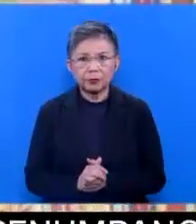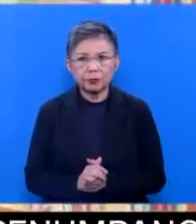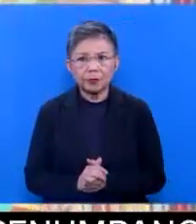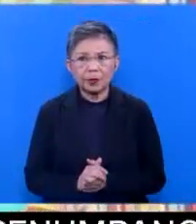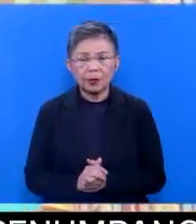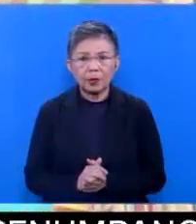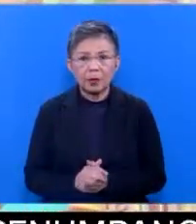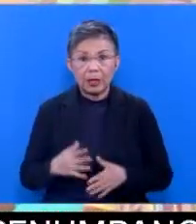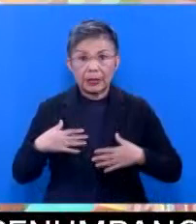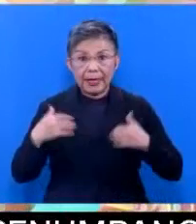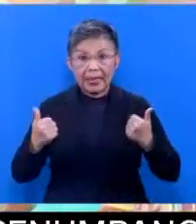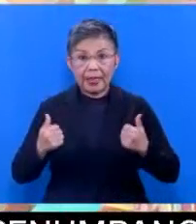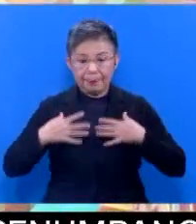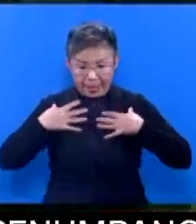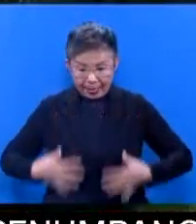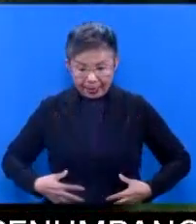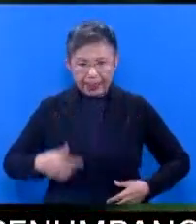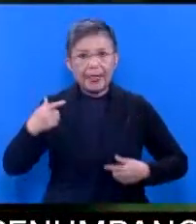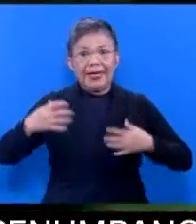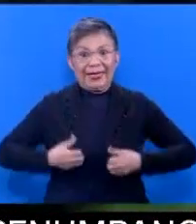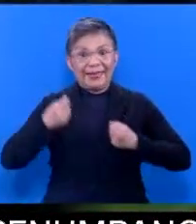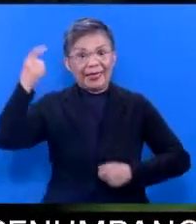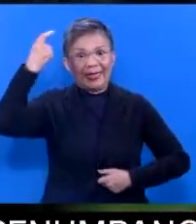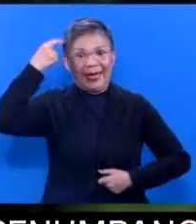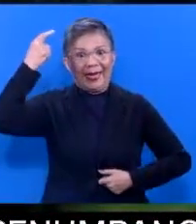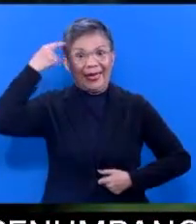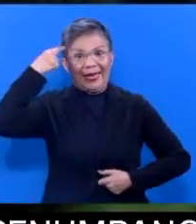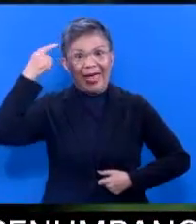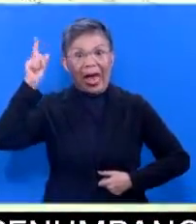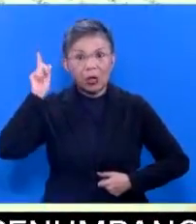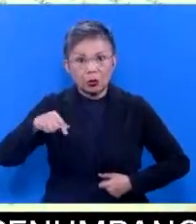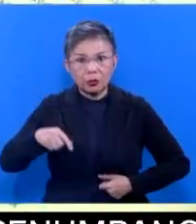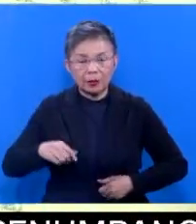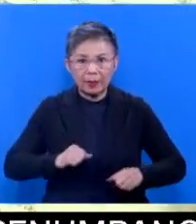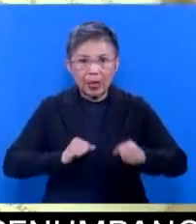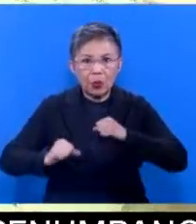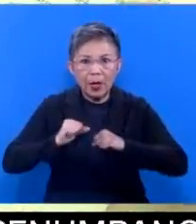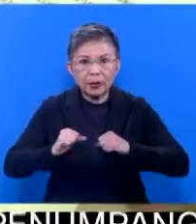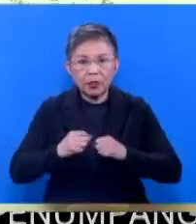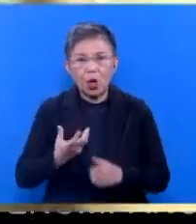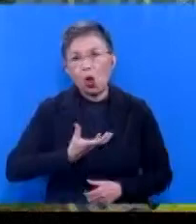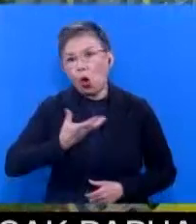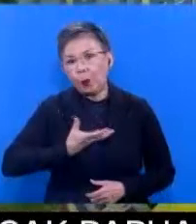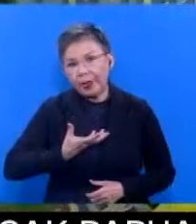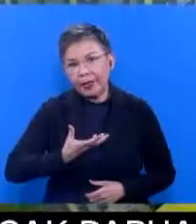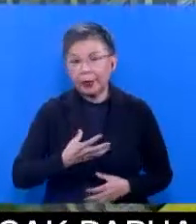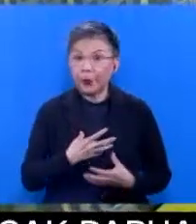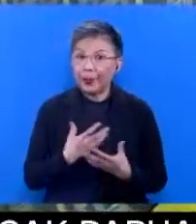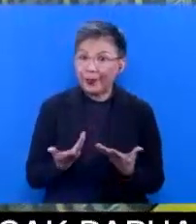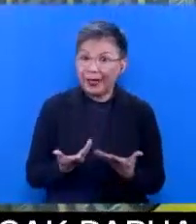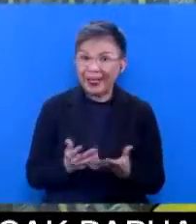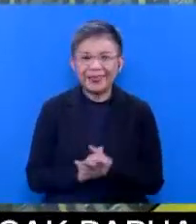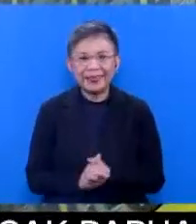Tidak hanya kesehatan fisik, kesehatan mental juga perlu dijaga, ya. Lakukan aktivitas sesuai hobi dan minat, serta